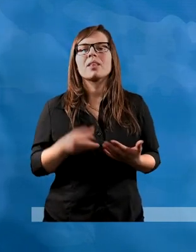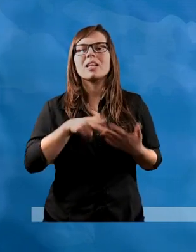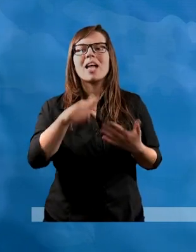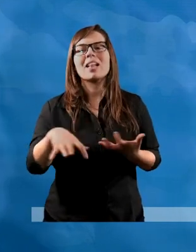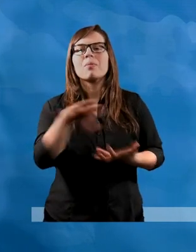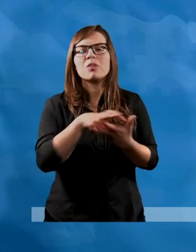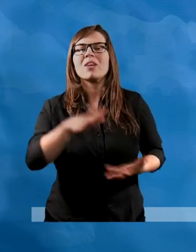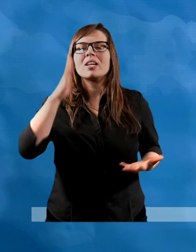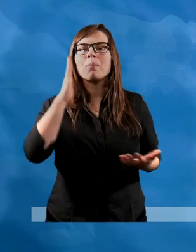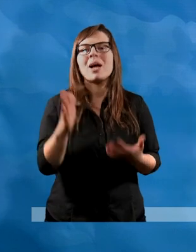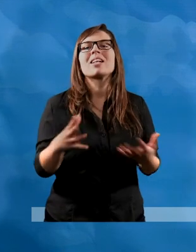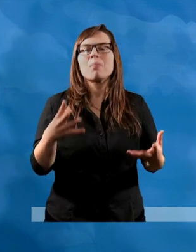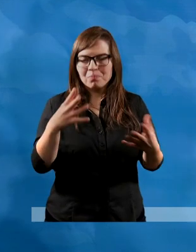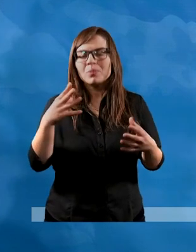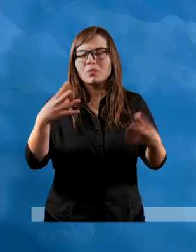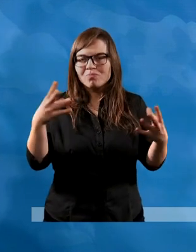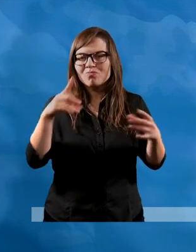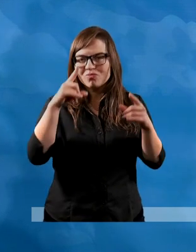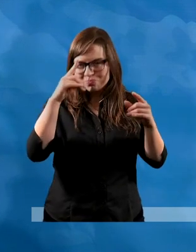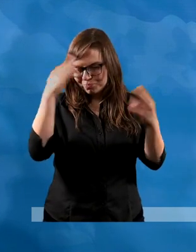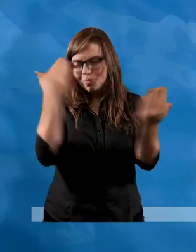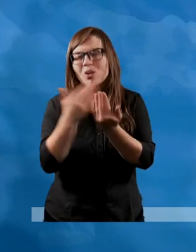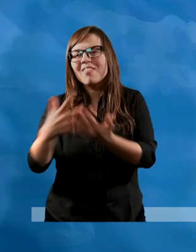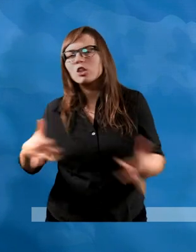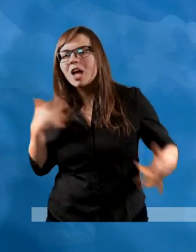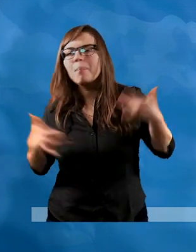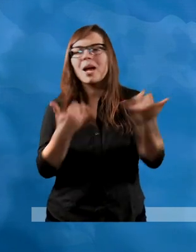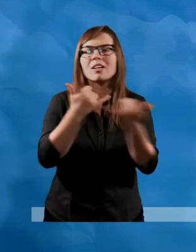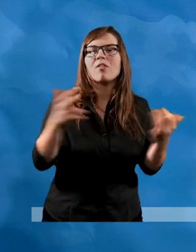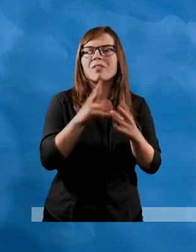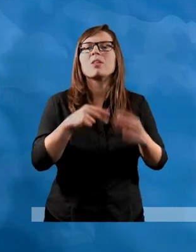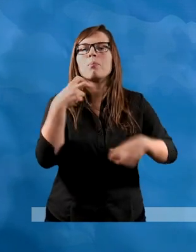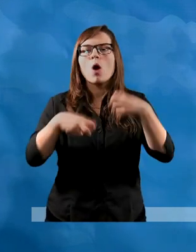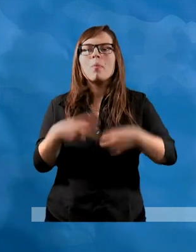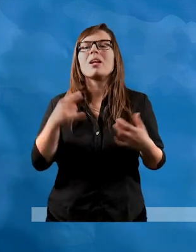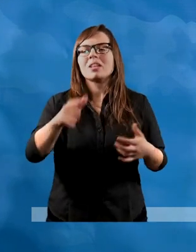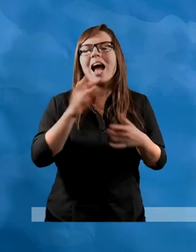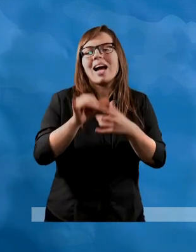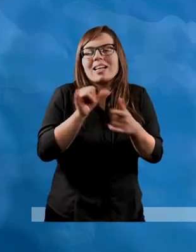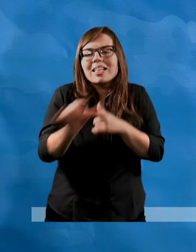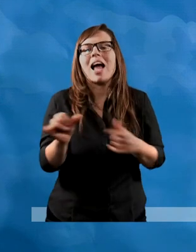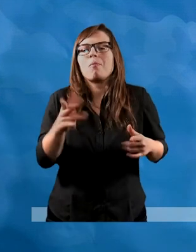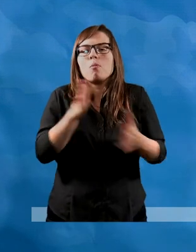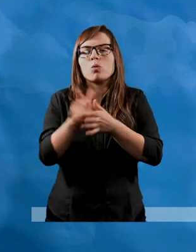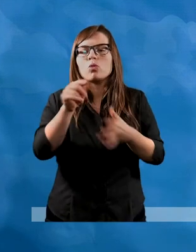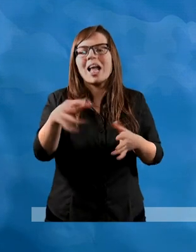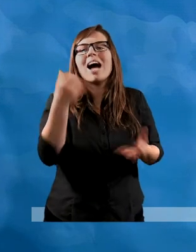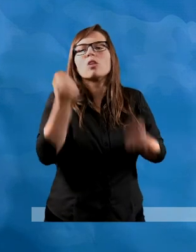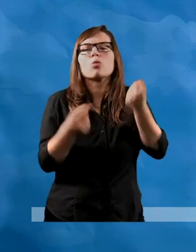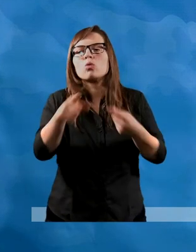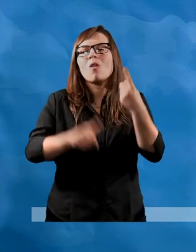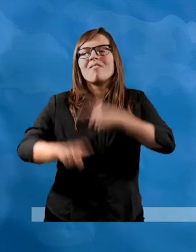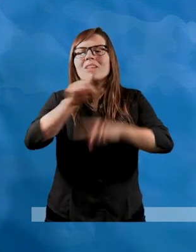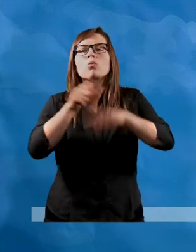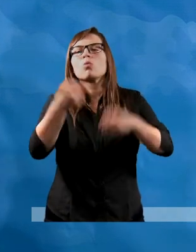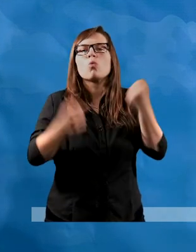Na tym świecie będziemy doznawać cierpienia i w to życie jest to wpisane po prostu. Czasem trudno to wytłumaczyć,